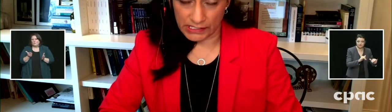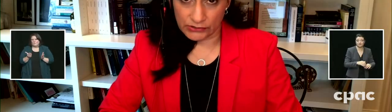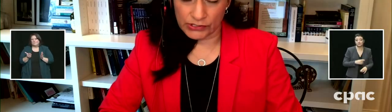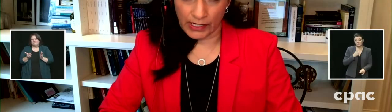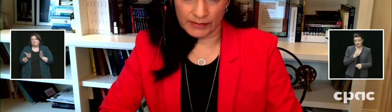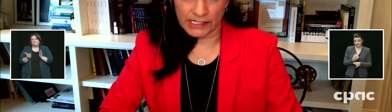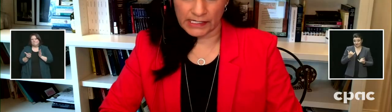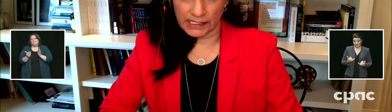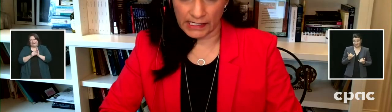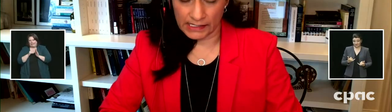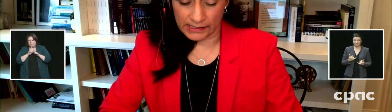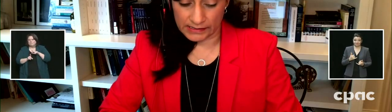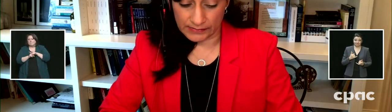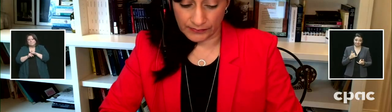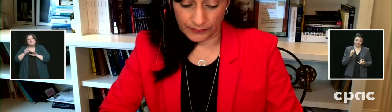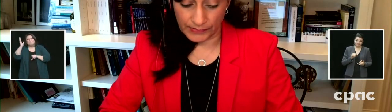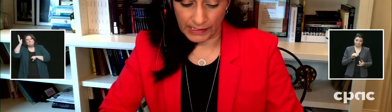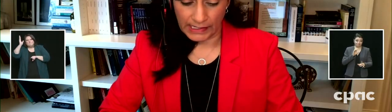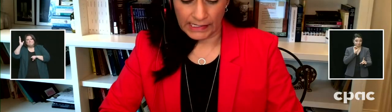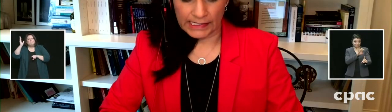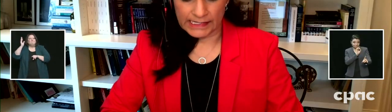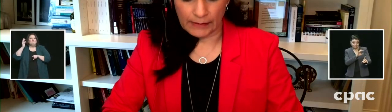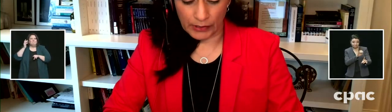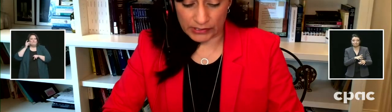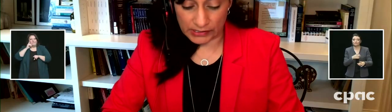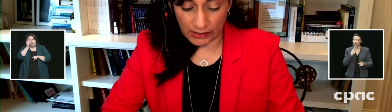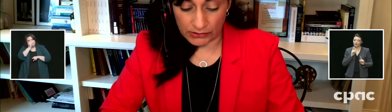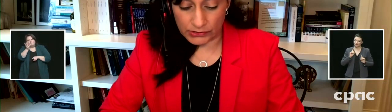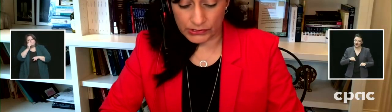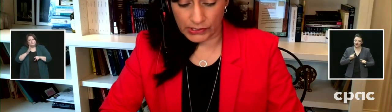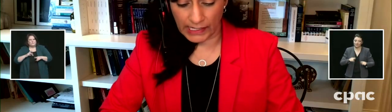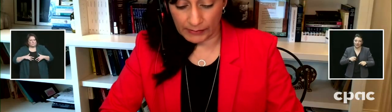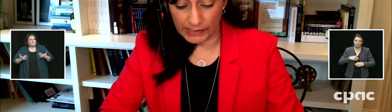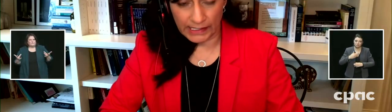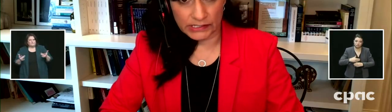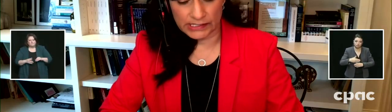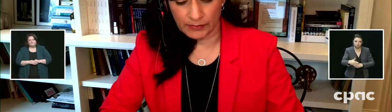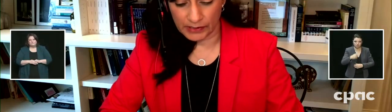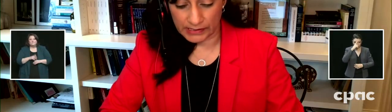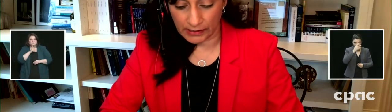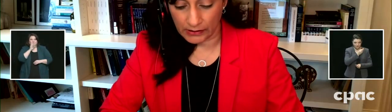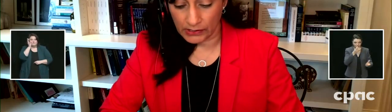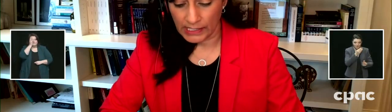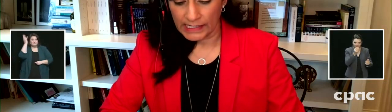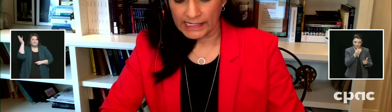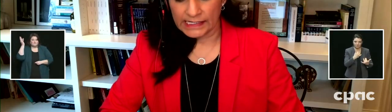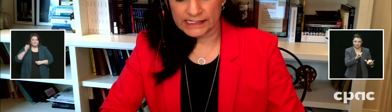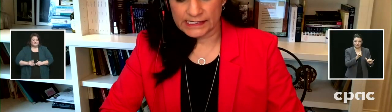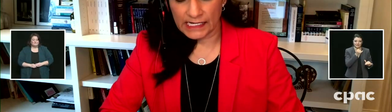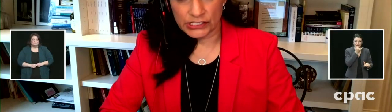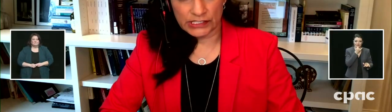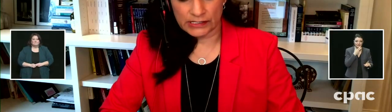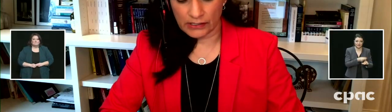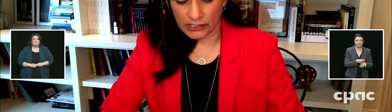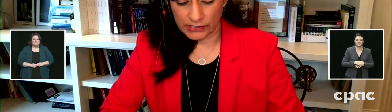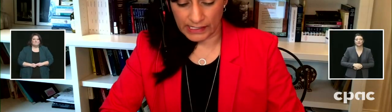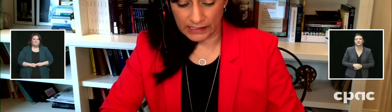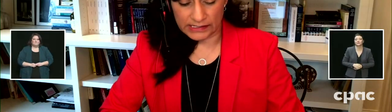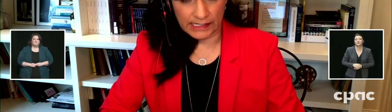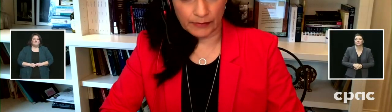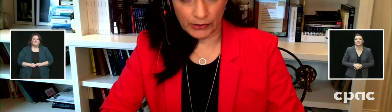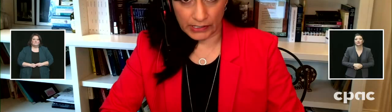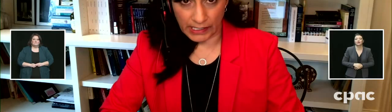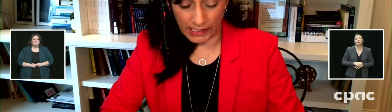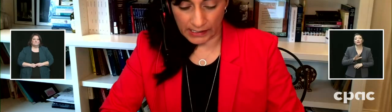to continue to update Canadians. Il est important de se rappeler cependant qu'il s'agit d'un